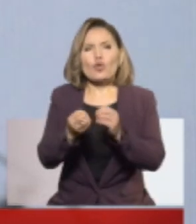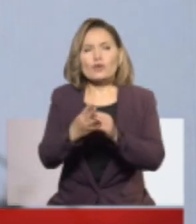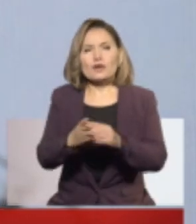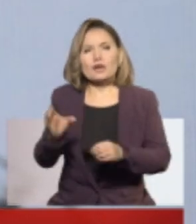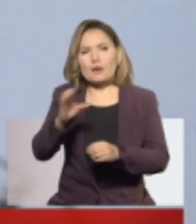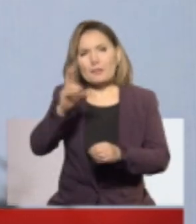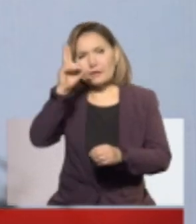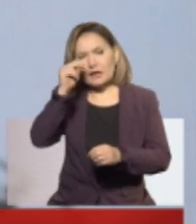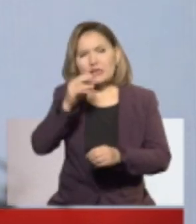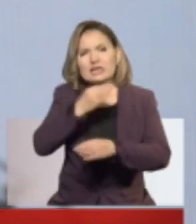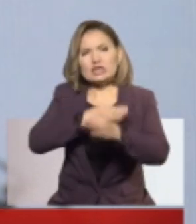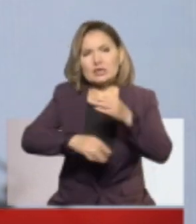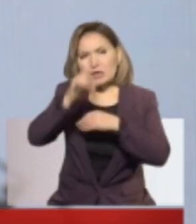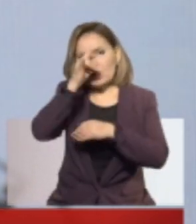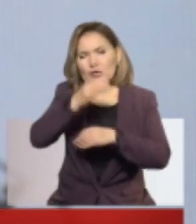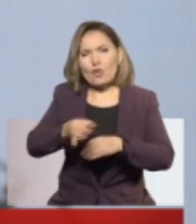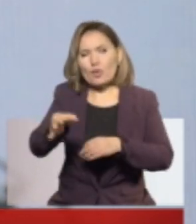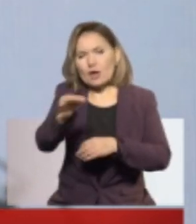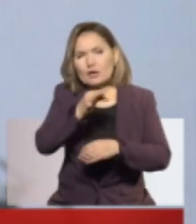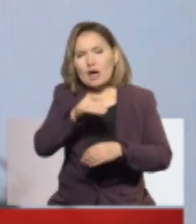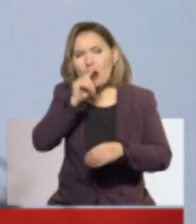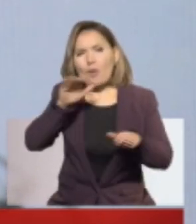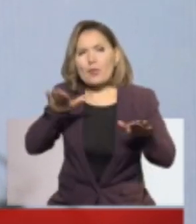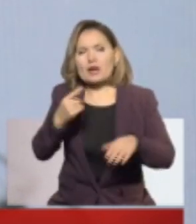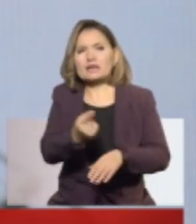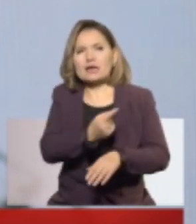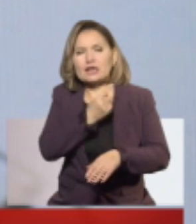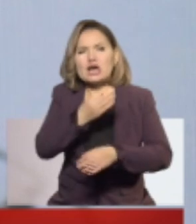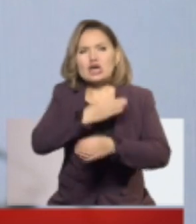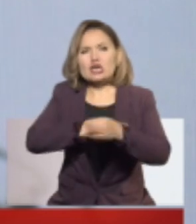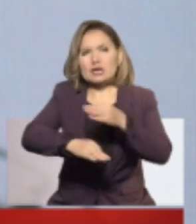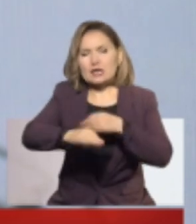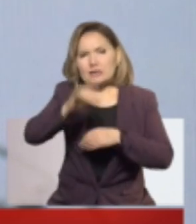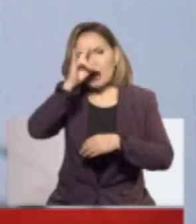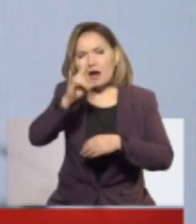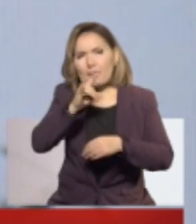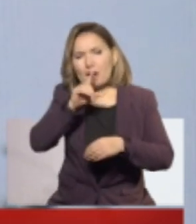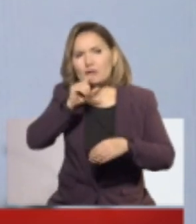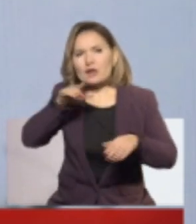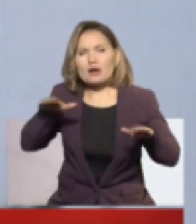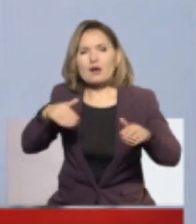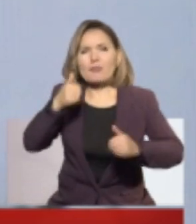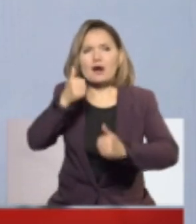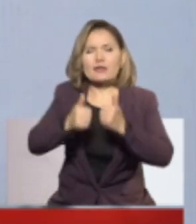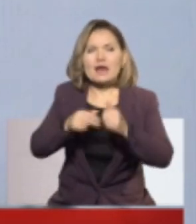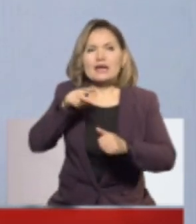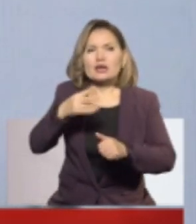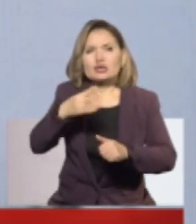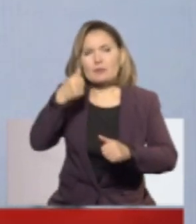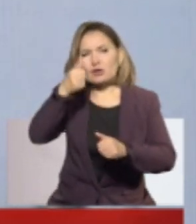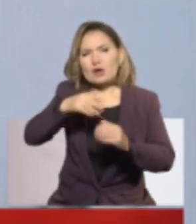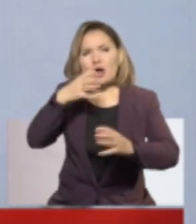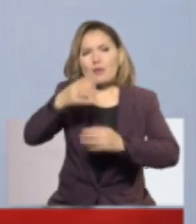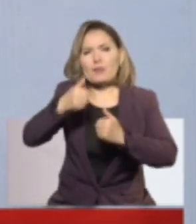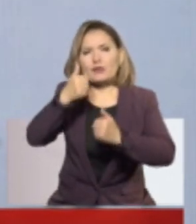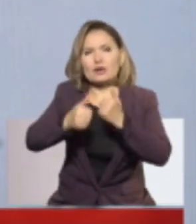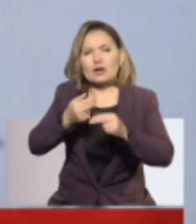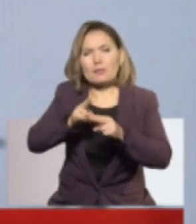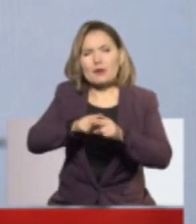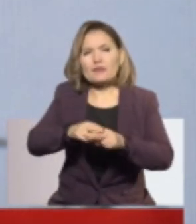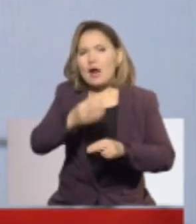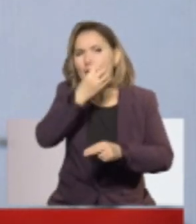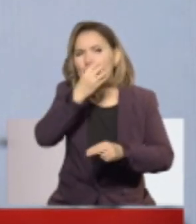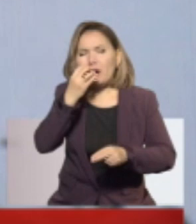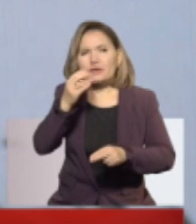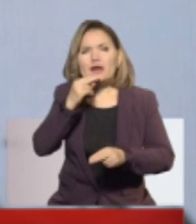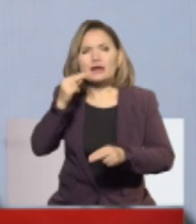10-14 қыркүйек аралығында Шығыс Қазақстан облысында бүркітшілердің Шығыс Салбурны 2024 халықаралық фестивалі өтеді. Додаға Моңғолия,